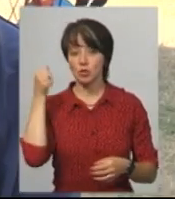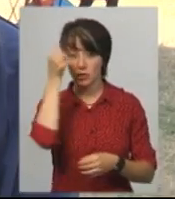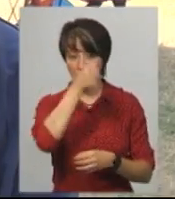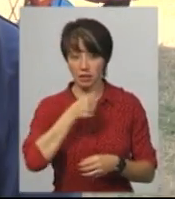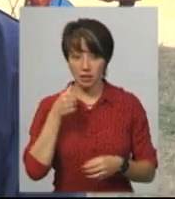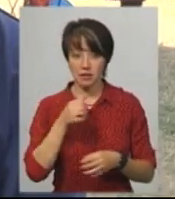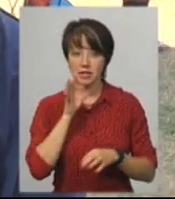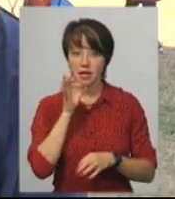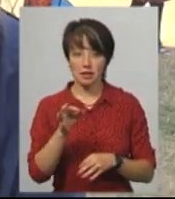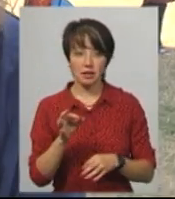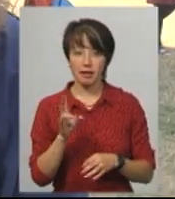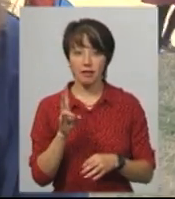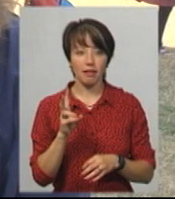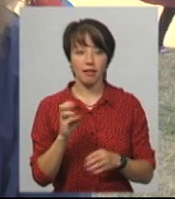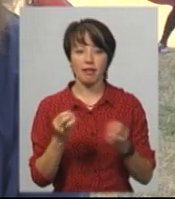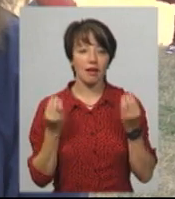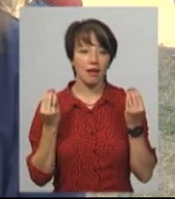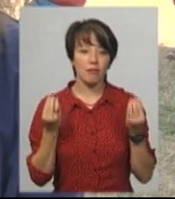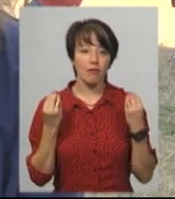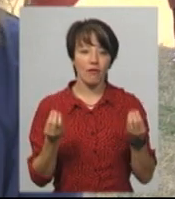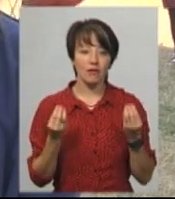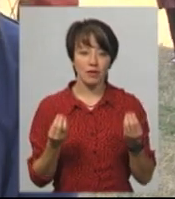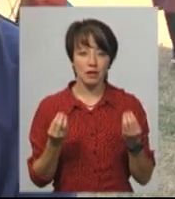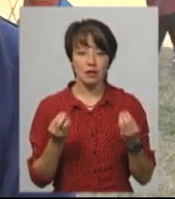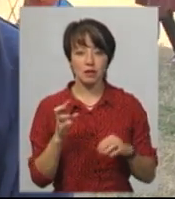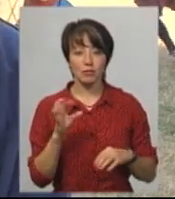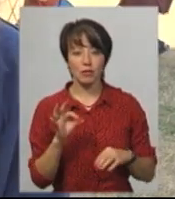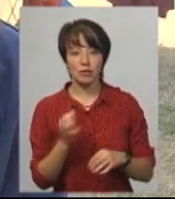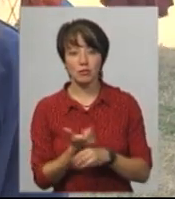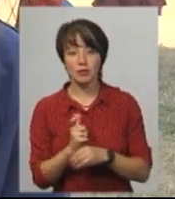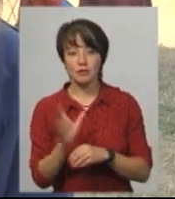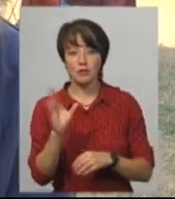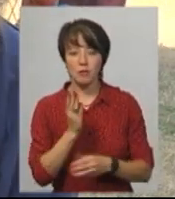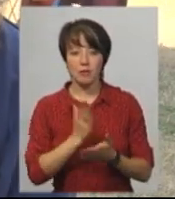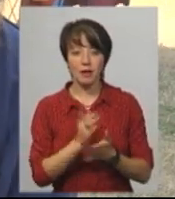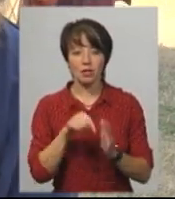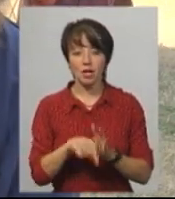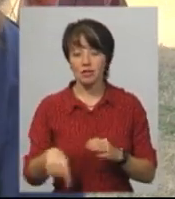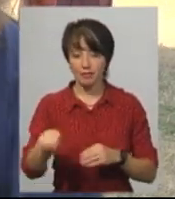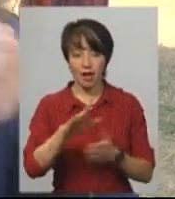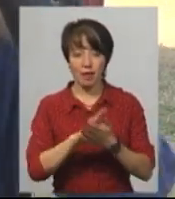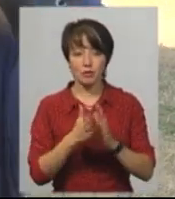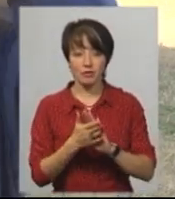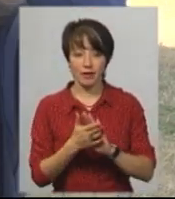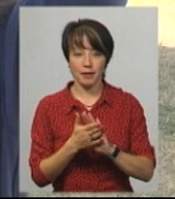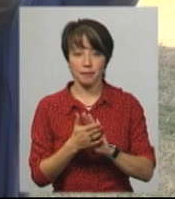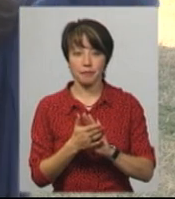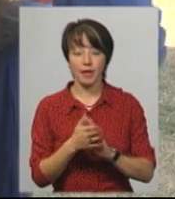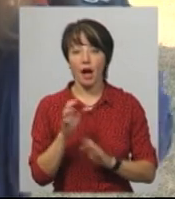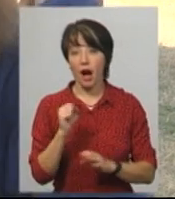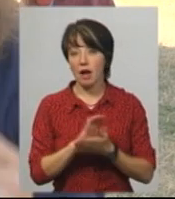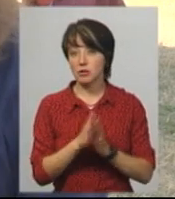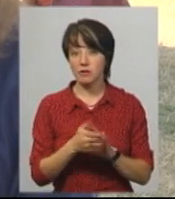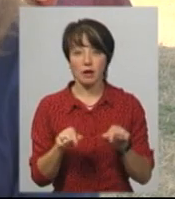я скажу, що були неймовірні, адже більше всього грає роль сама атмосфера. А атмосфера,